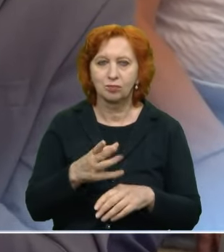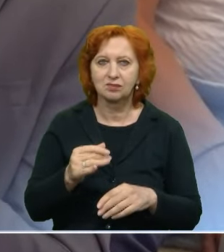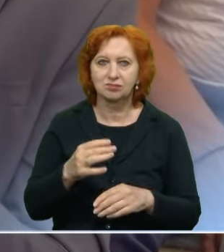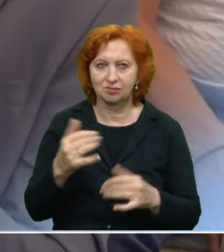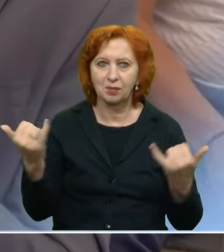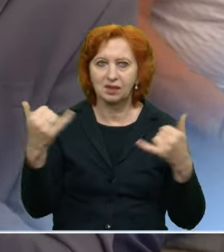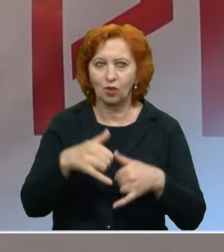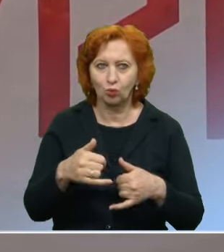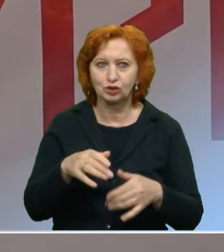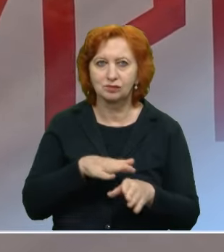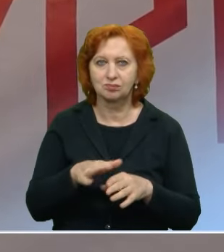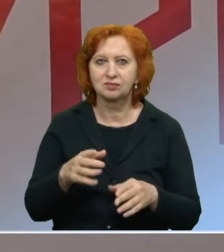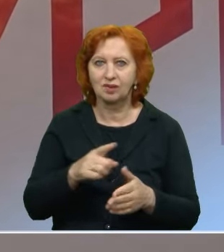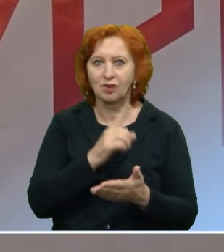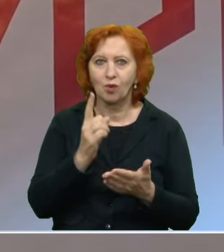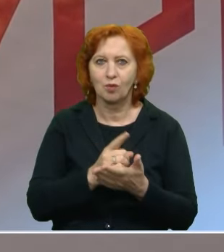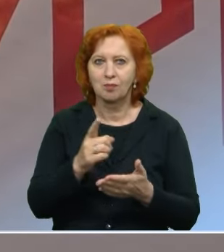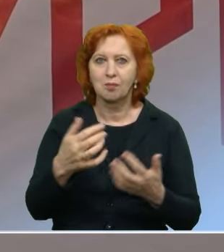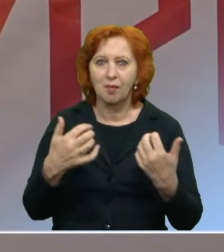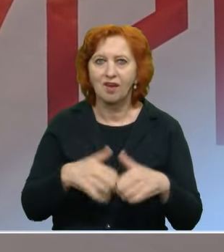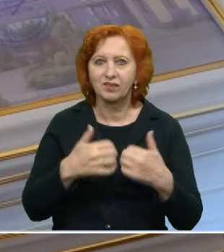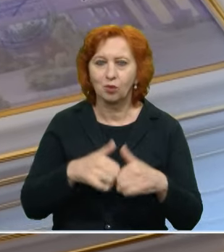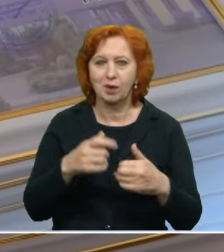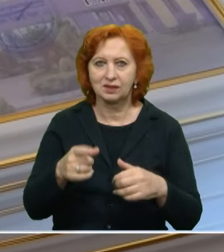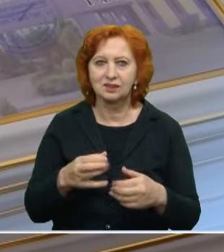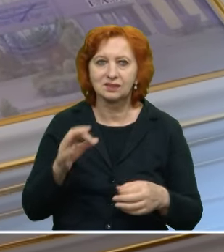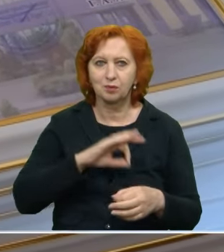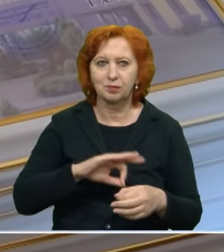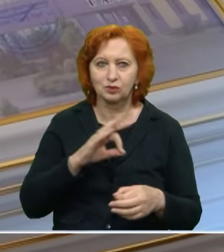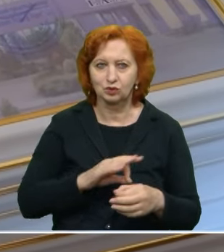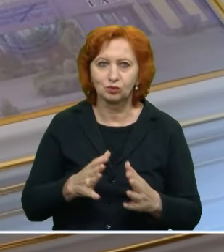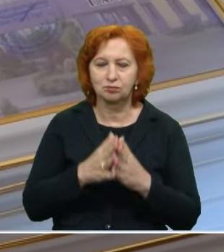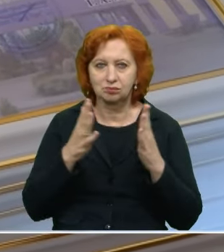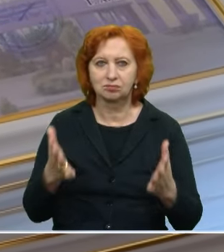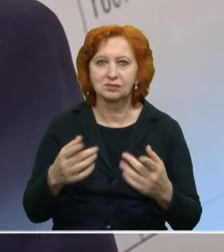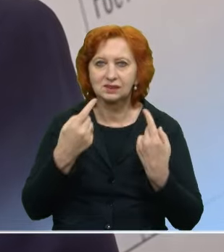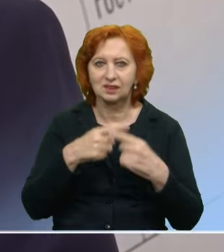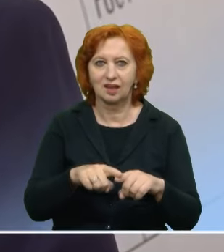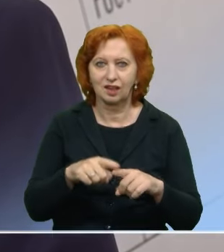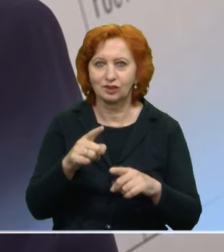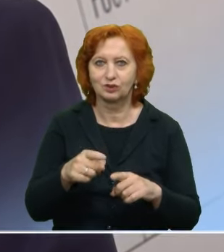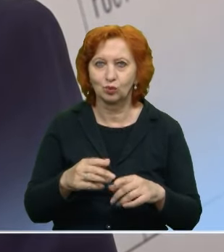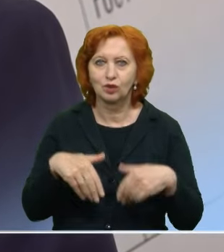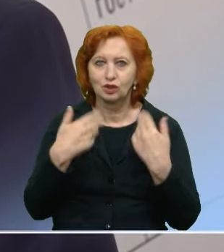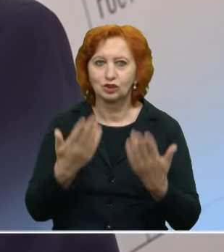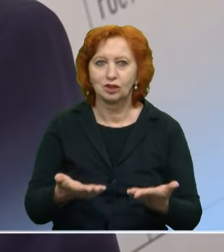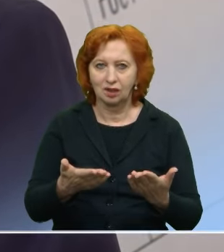сфере благодаря высокому уровню автоматизации процессов и применению высокотехнологичного оборудования. Пожелаю